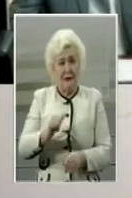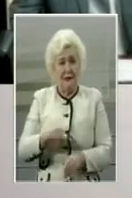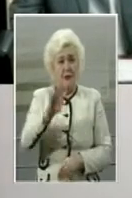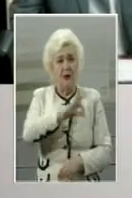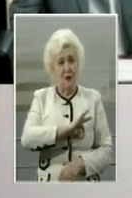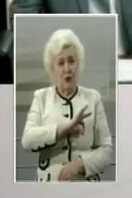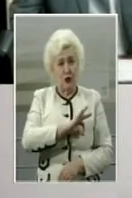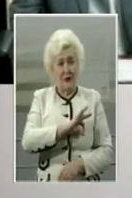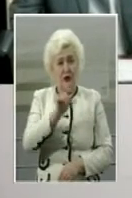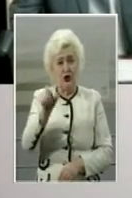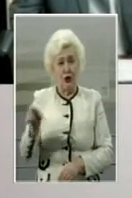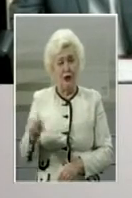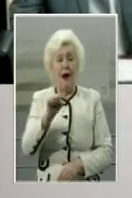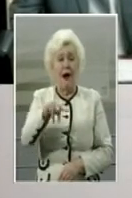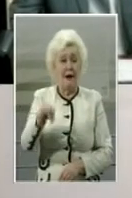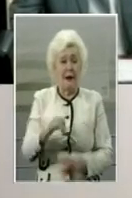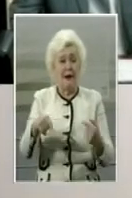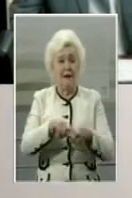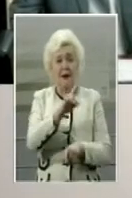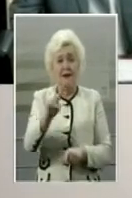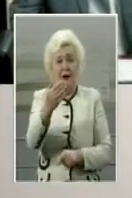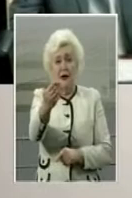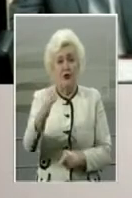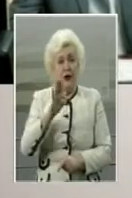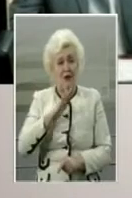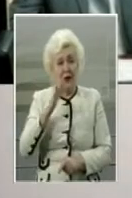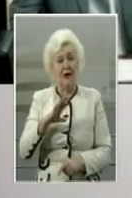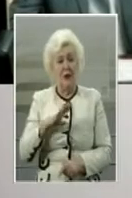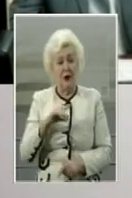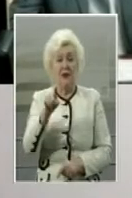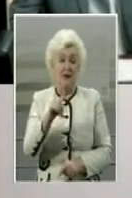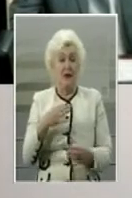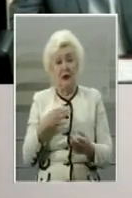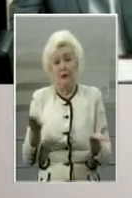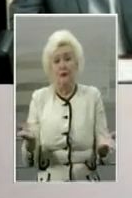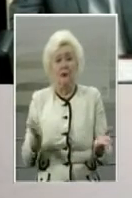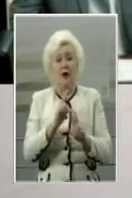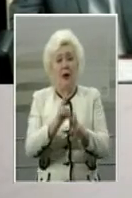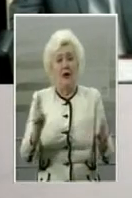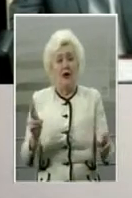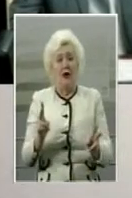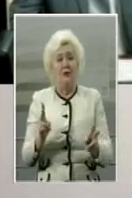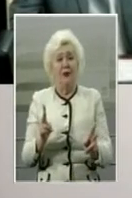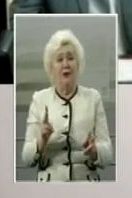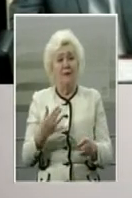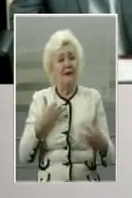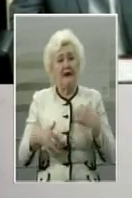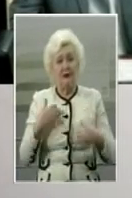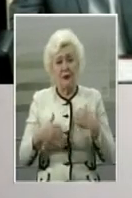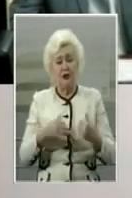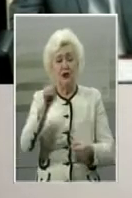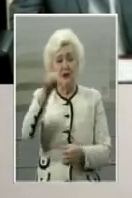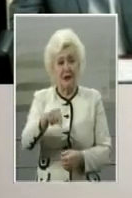споживачі. Але оскільки в них вода була, то вони собі якби не спішили з